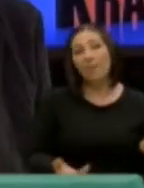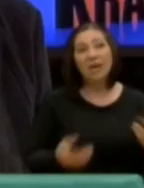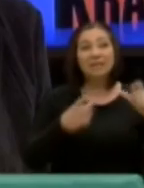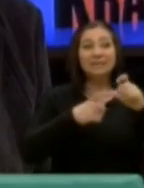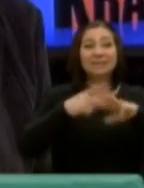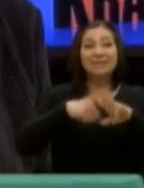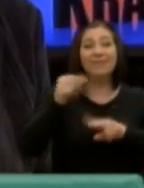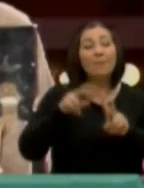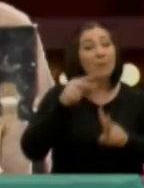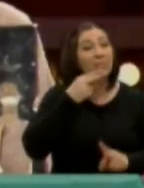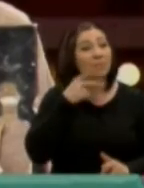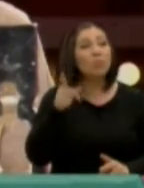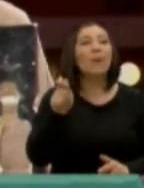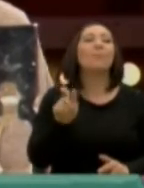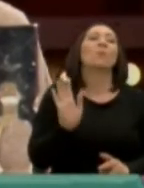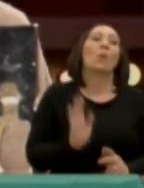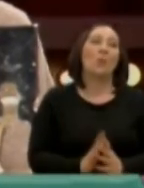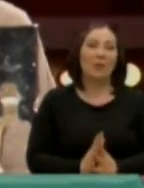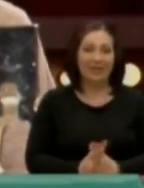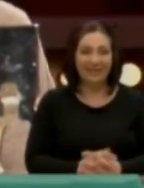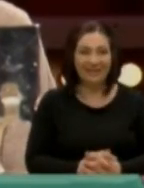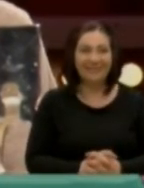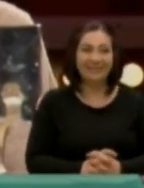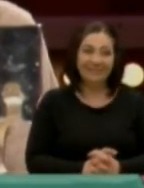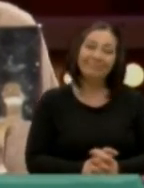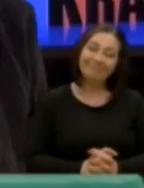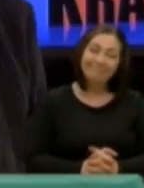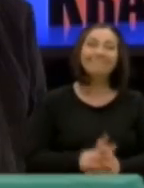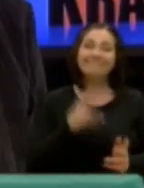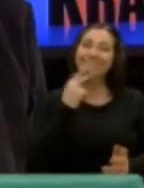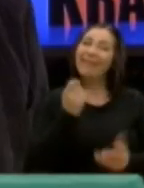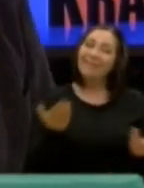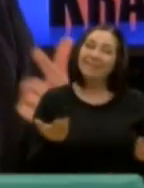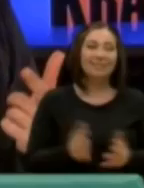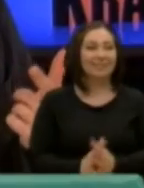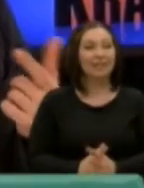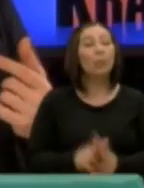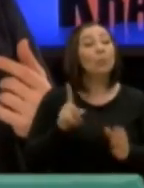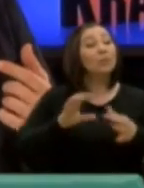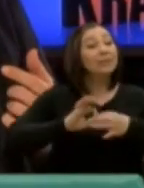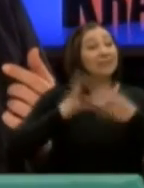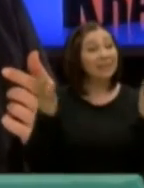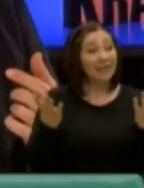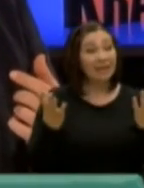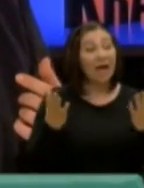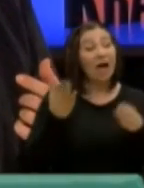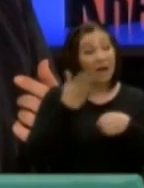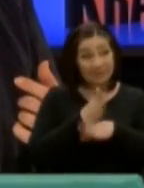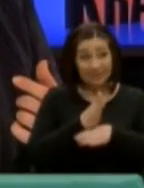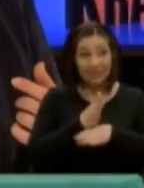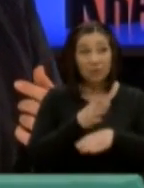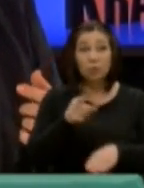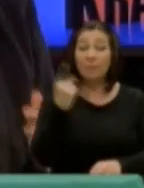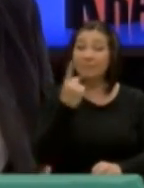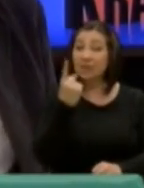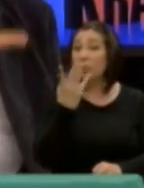bunu yapamıyor bildiğim kadarıyla. Evet. Evet. Maalesef. Yani dolayısıyla aslında şöyle